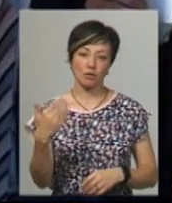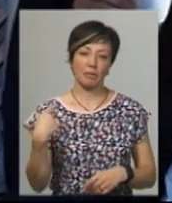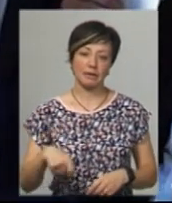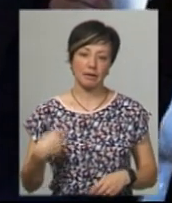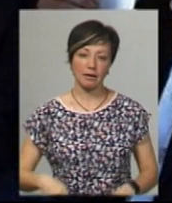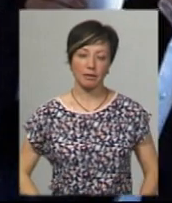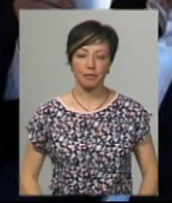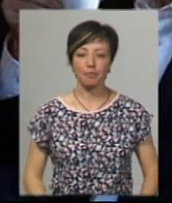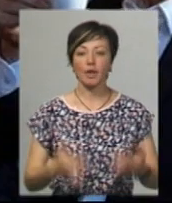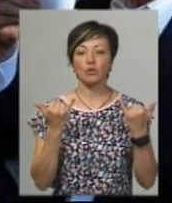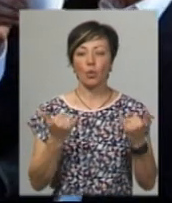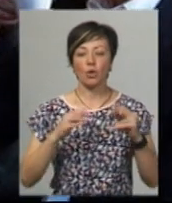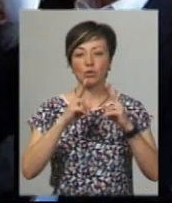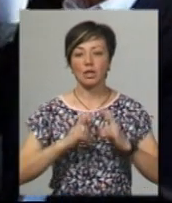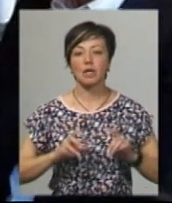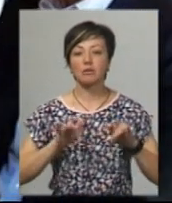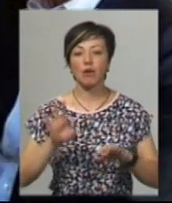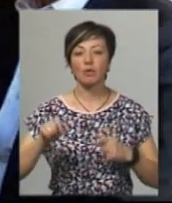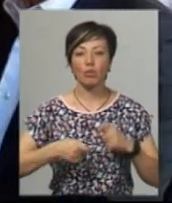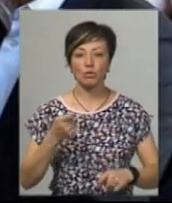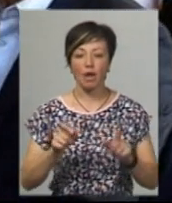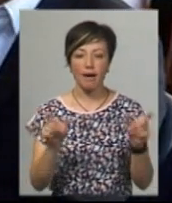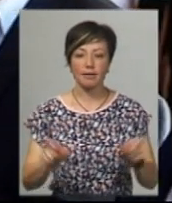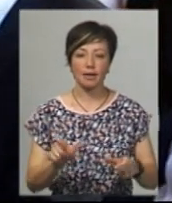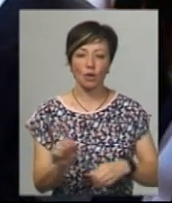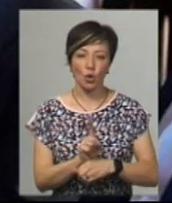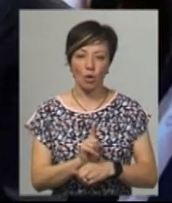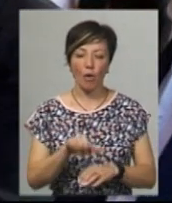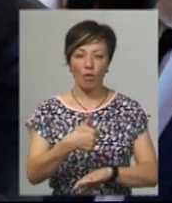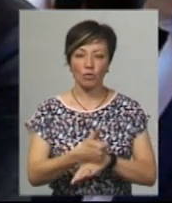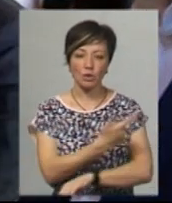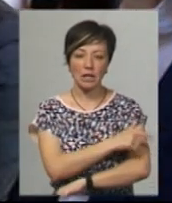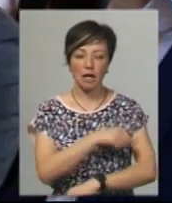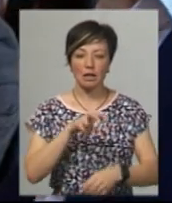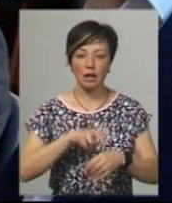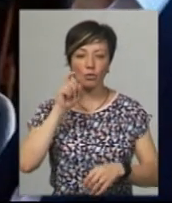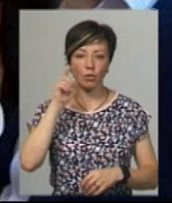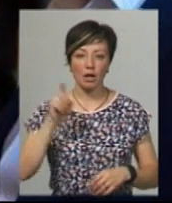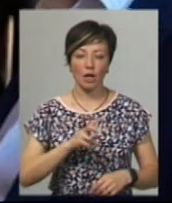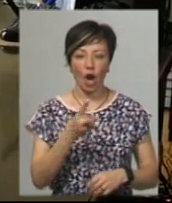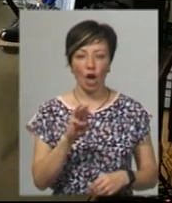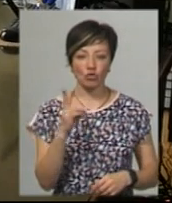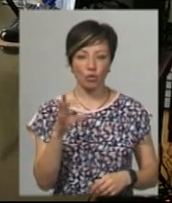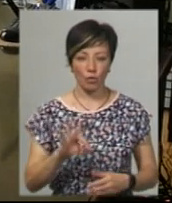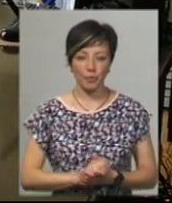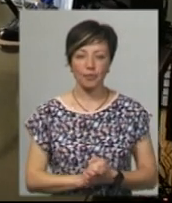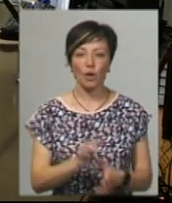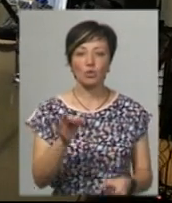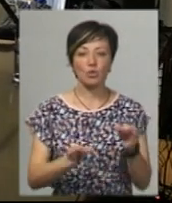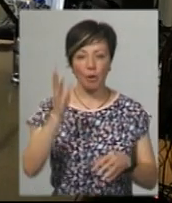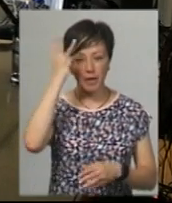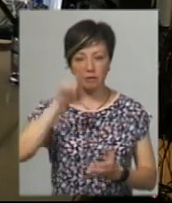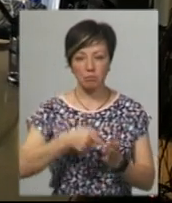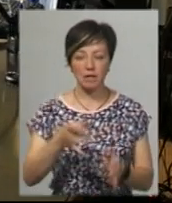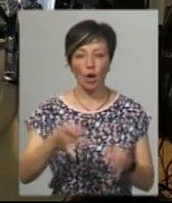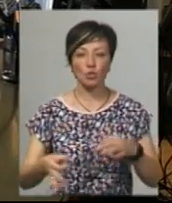Андрій Єрмак. Сьогодні розглядали справу за порушення карантинних норм і головного санітарного лікаря України Віктора Ляшка. Суддя Хмельницького